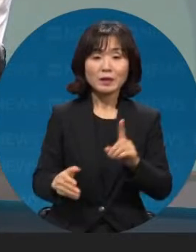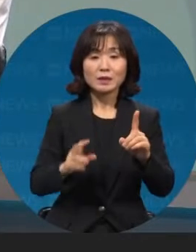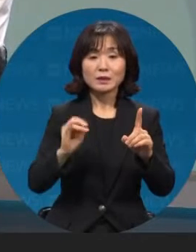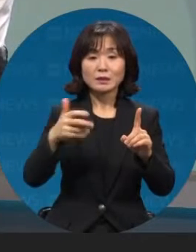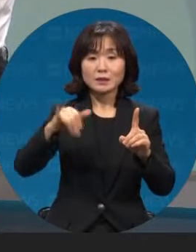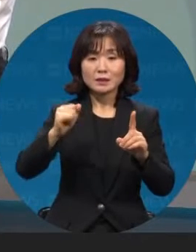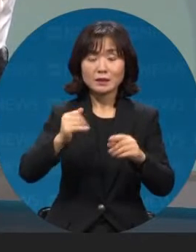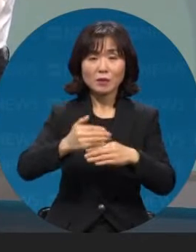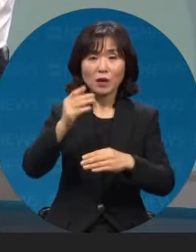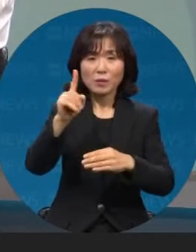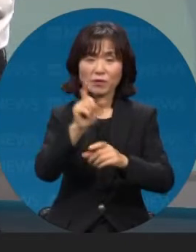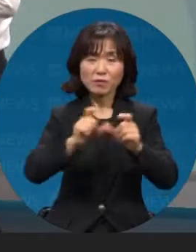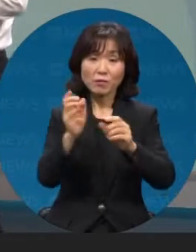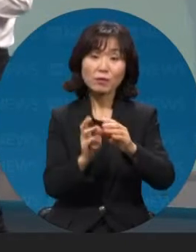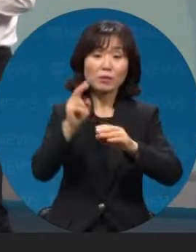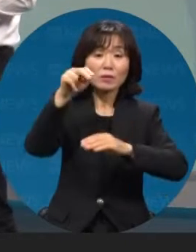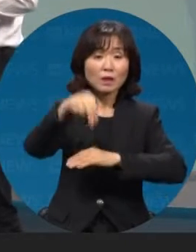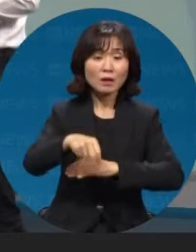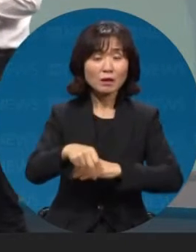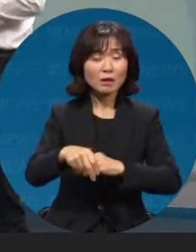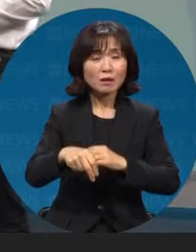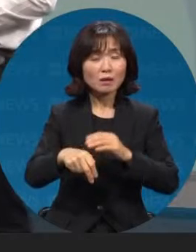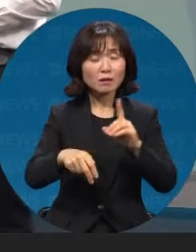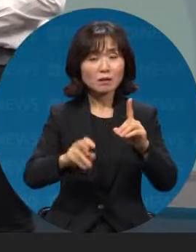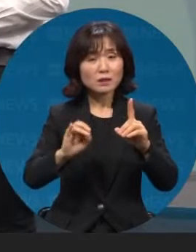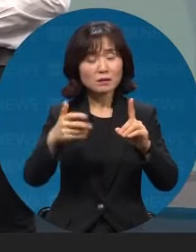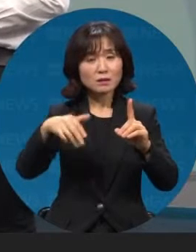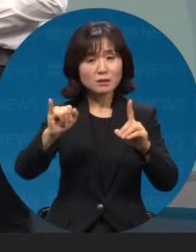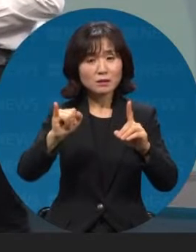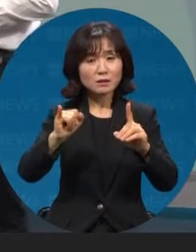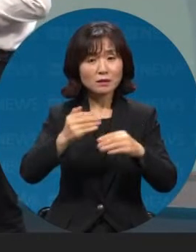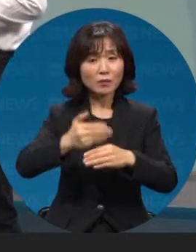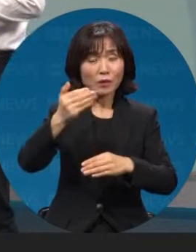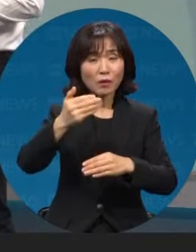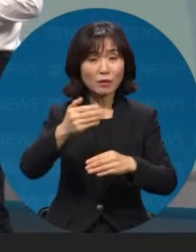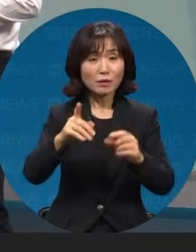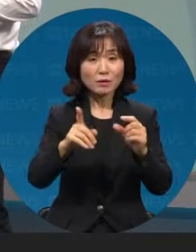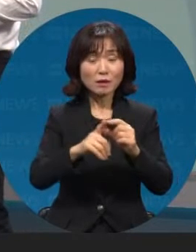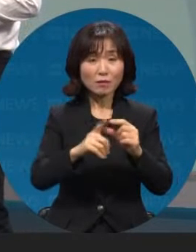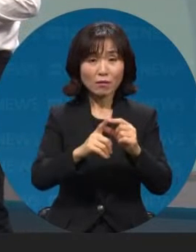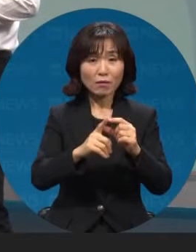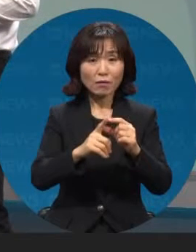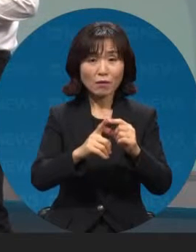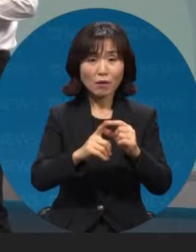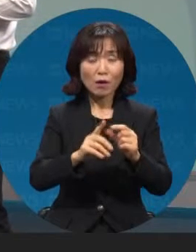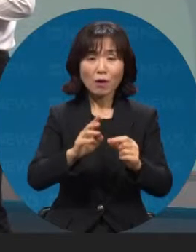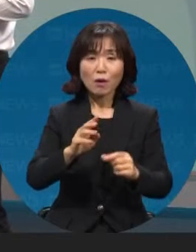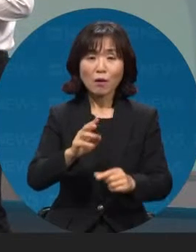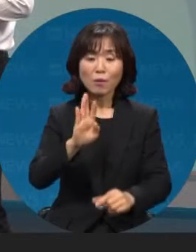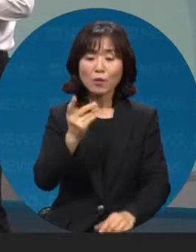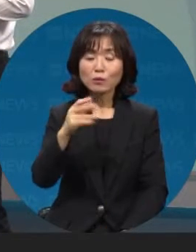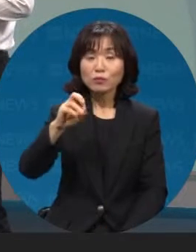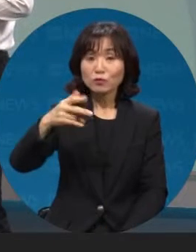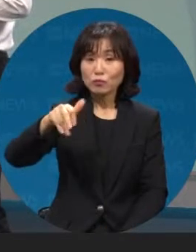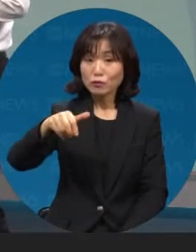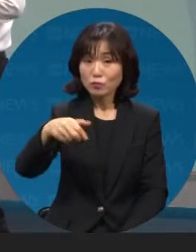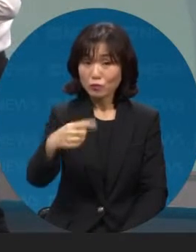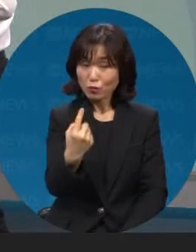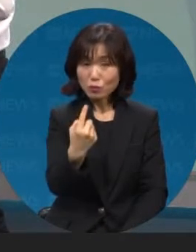한번더 넘는다 1인치 장벽 적 표현이 봉준호 감독이 아카데미에서 영화 기생충으로 상 받을 때